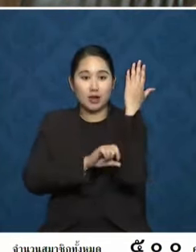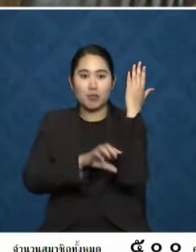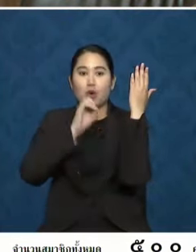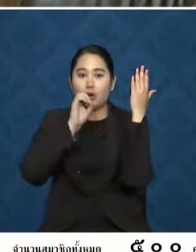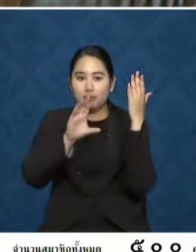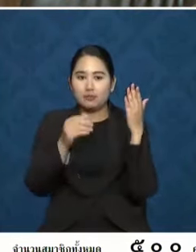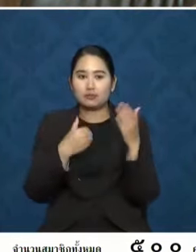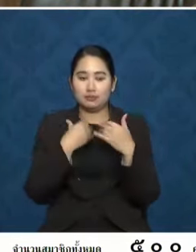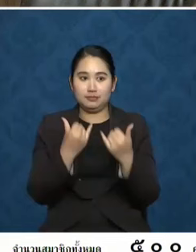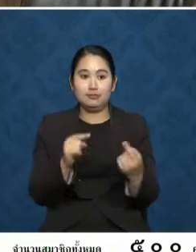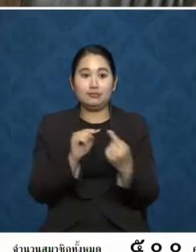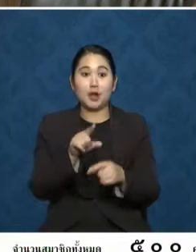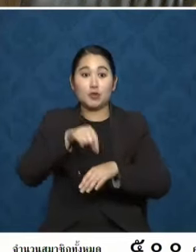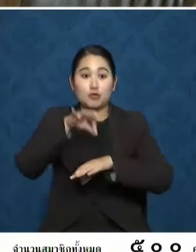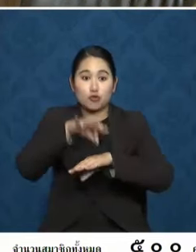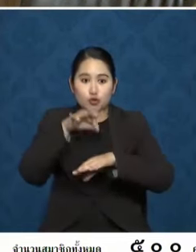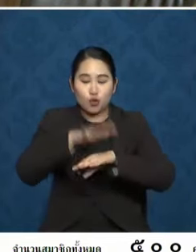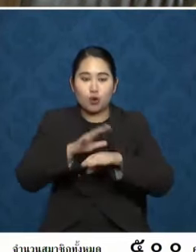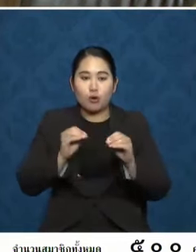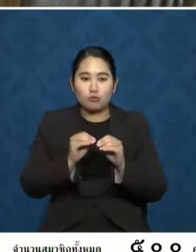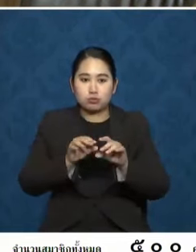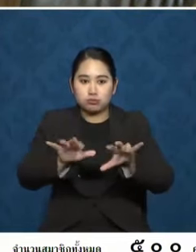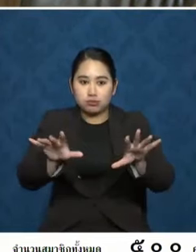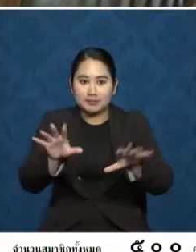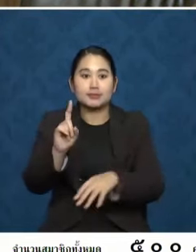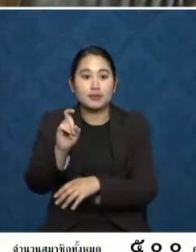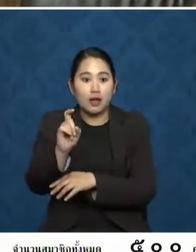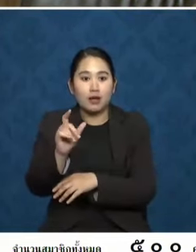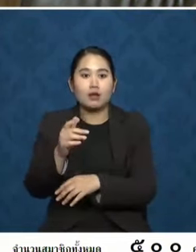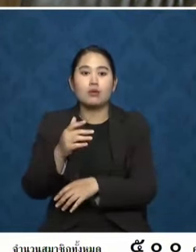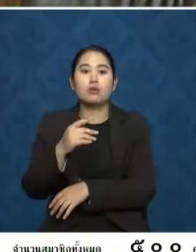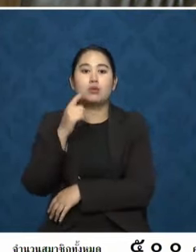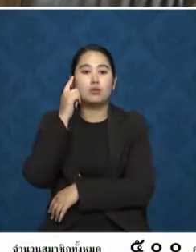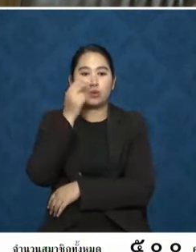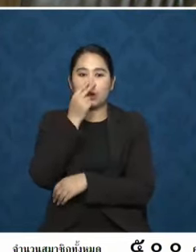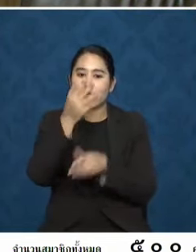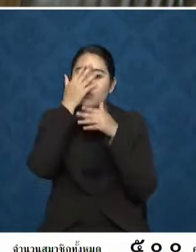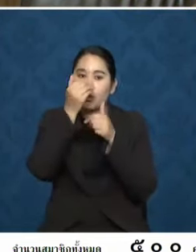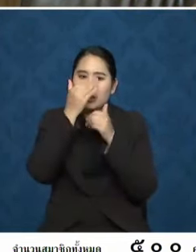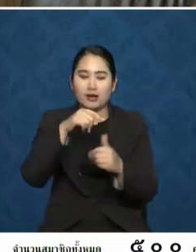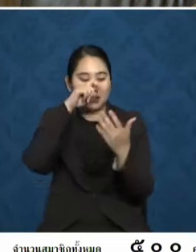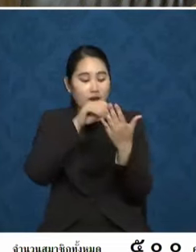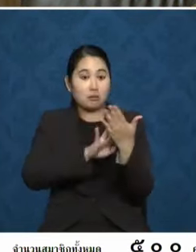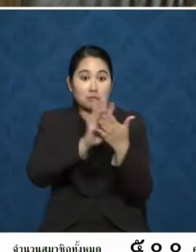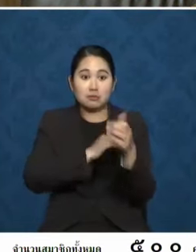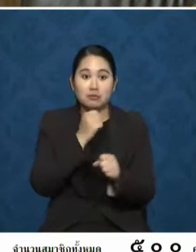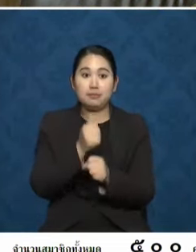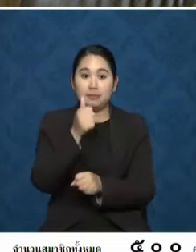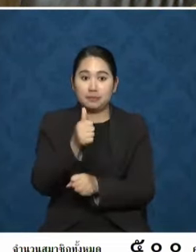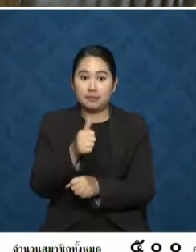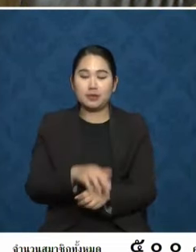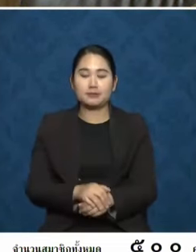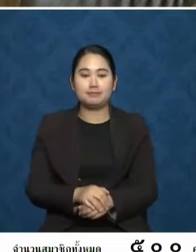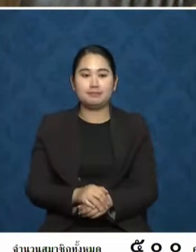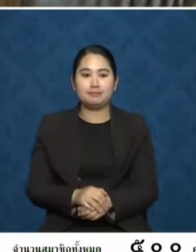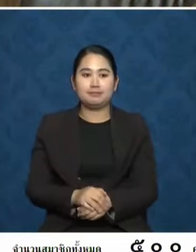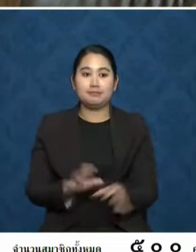จะไปตอนไม่ให้ยุงแร่เชื้อได้ก็ทำใหพวกผมสนใจขมาว ประเทศไทยทำได้หอเป่าเป็ไปได้ไหม